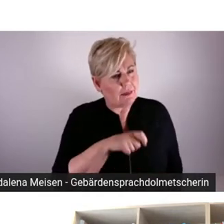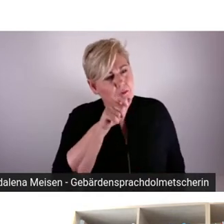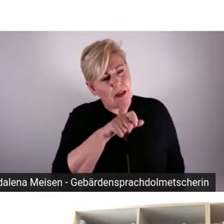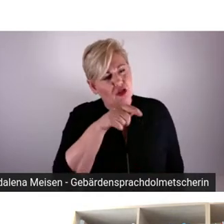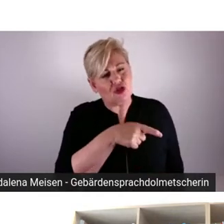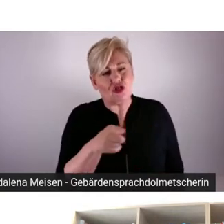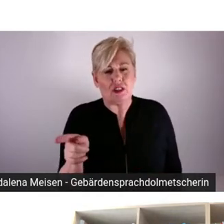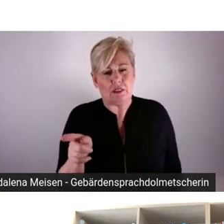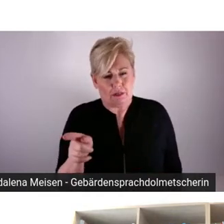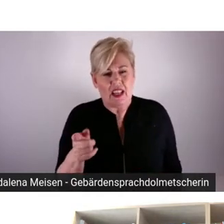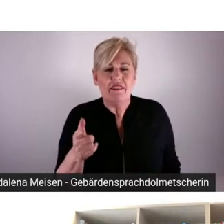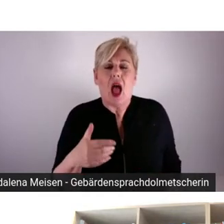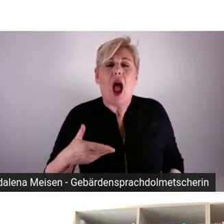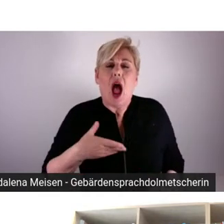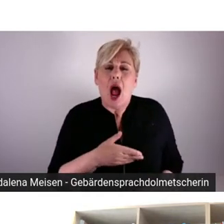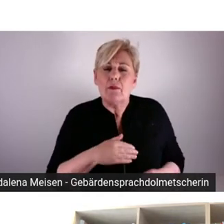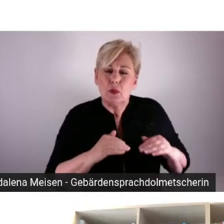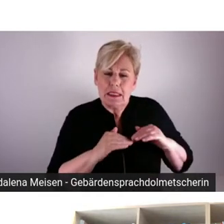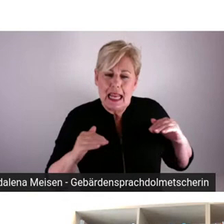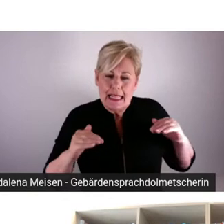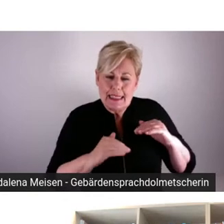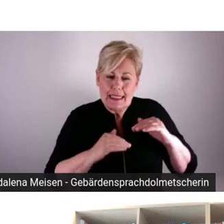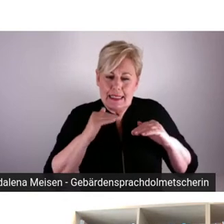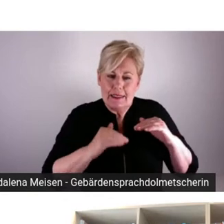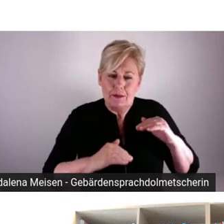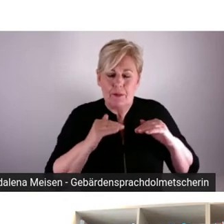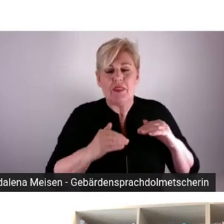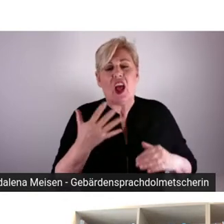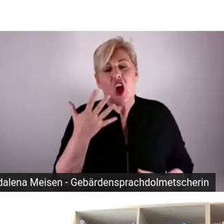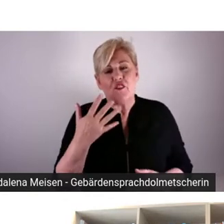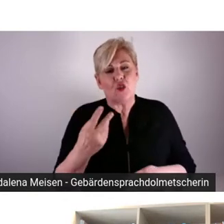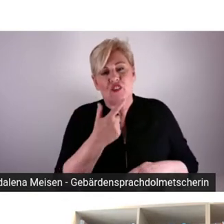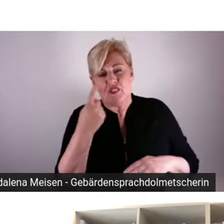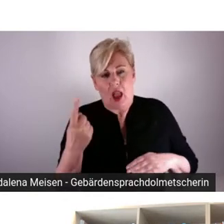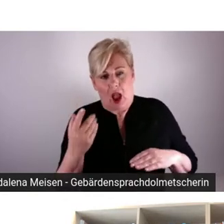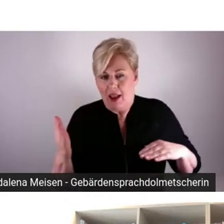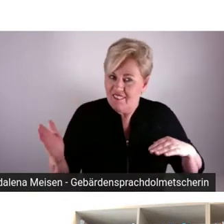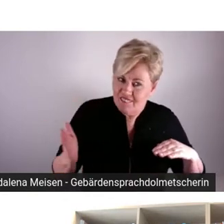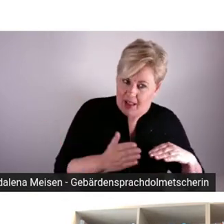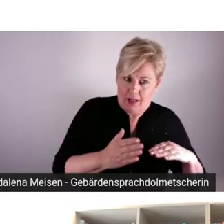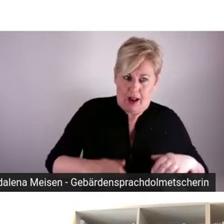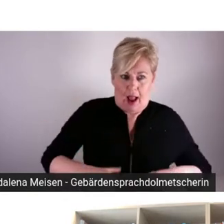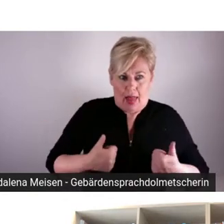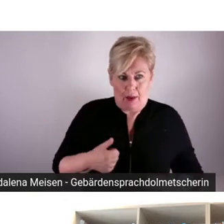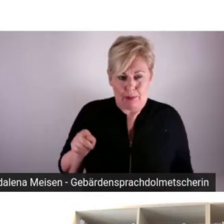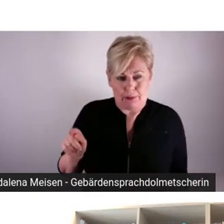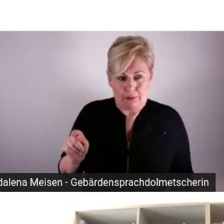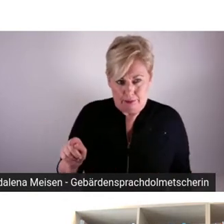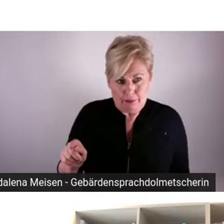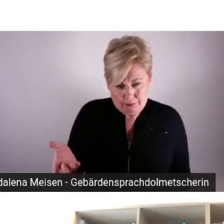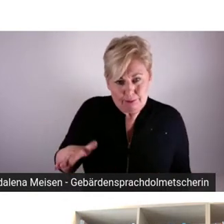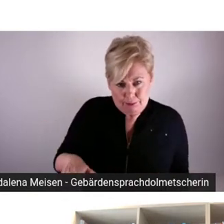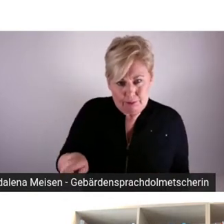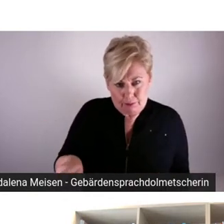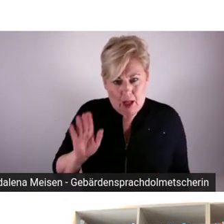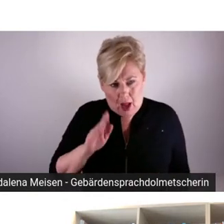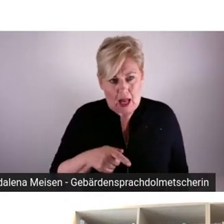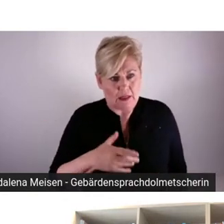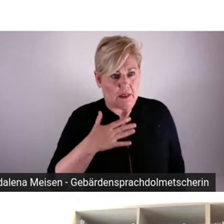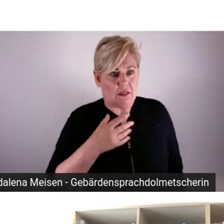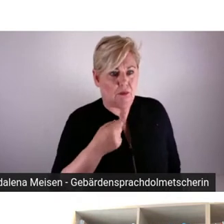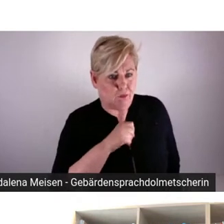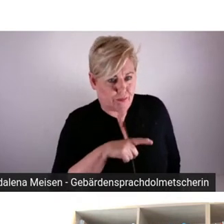Armutsgrenze in Deutschland im Durchschnitt 5 Jahre kürzer leben als wohlhabende Menschen, die also 150% und mehr